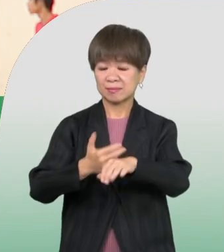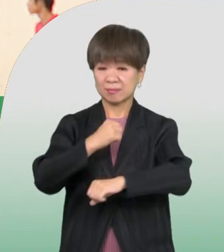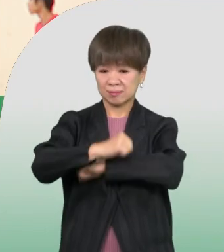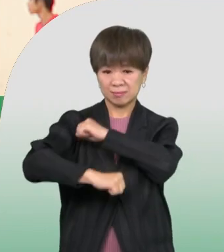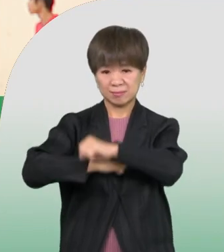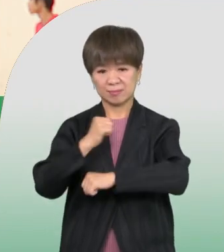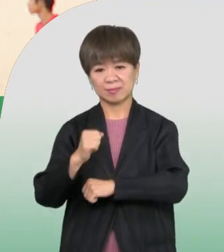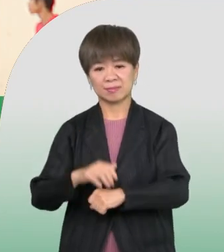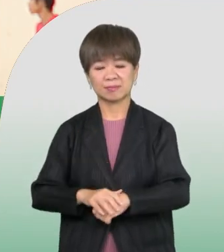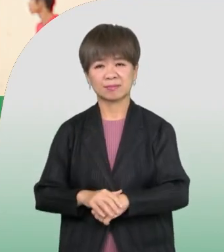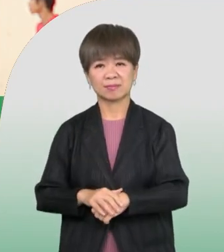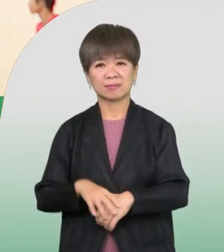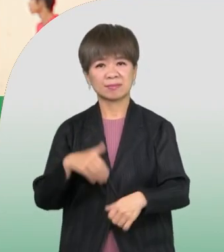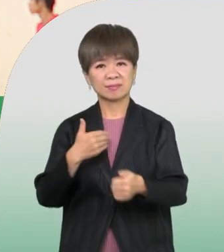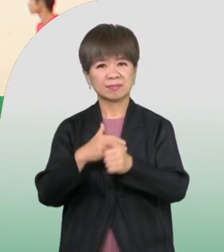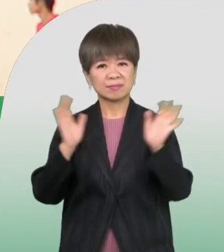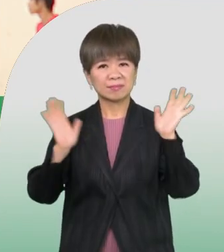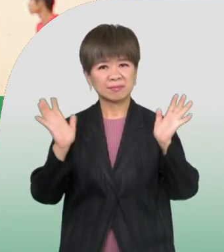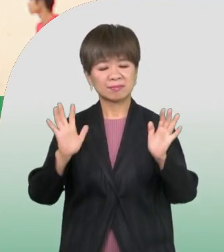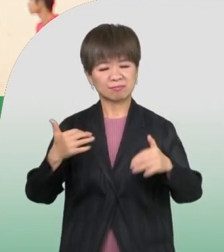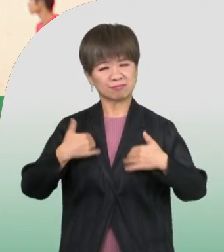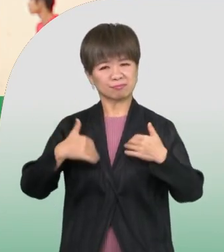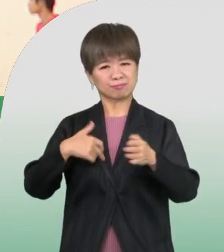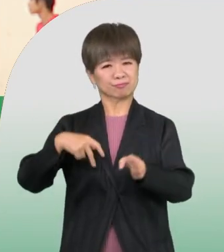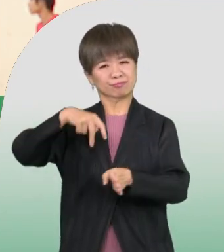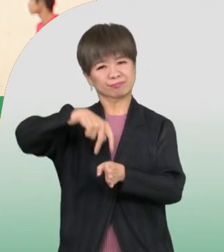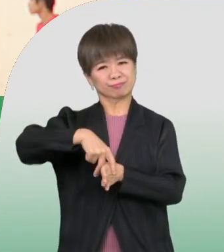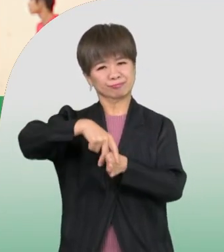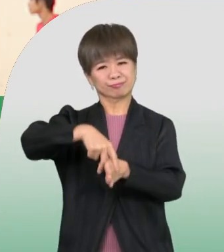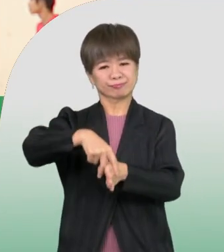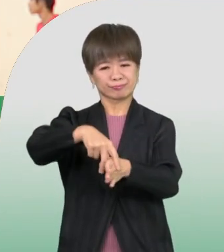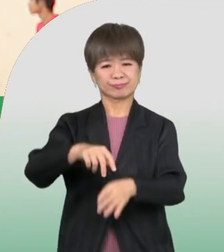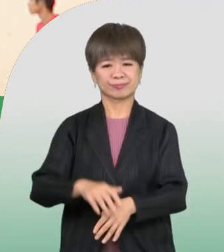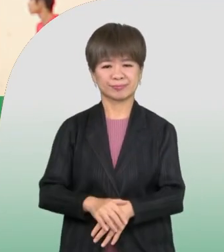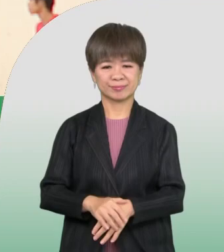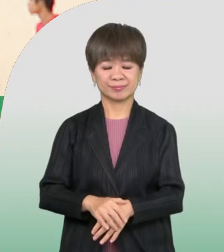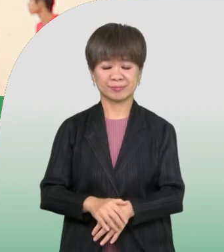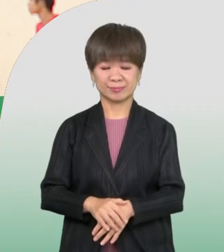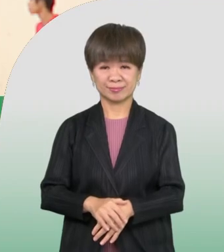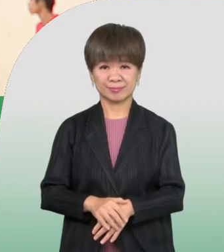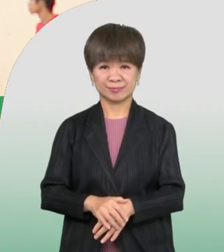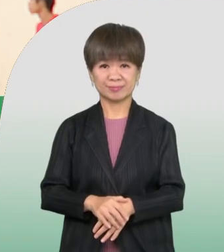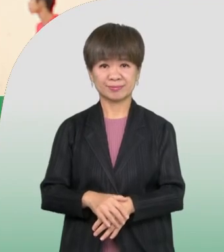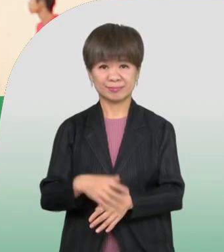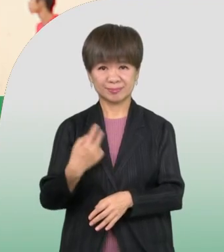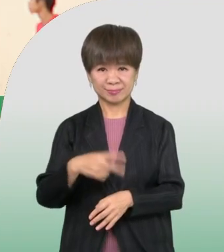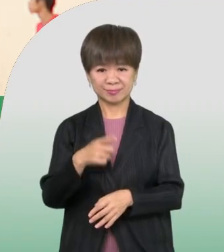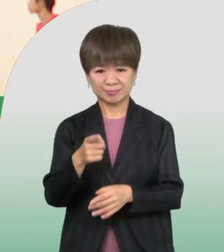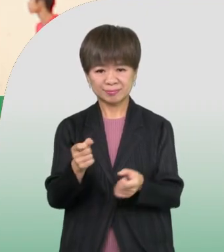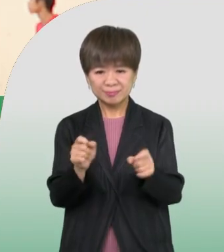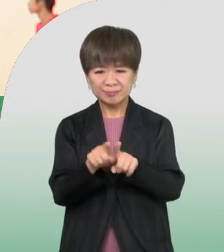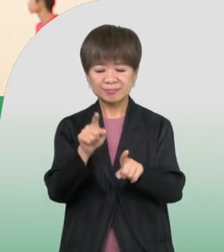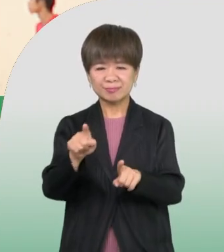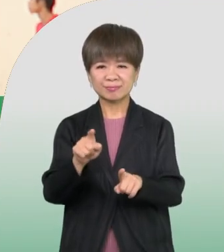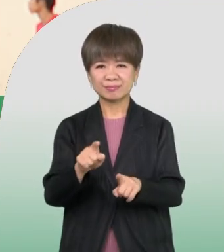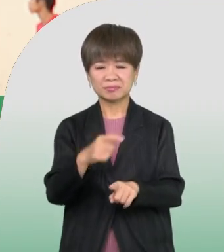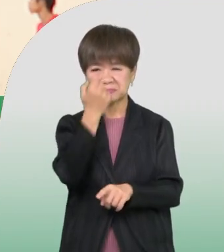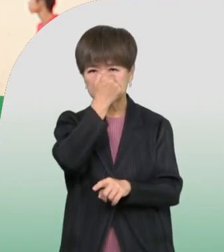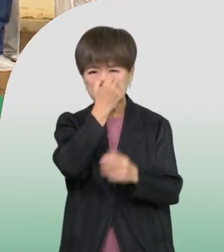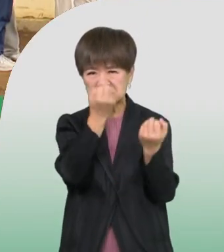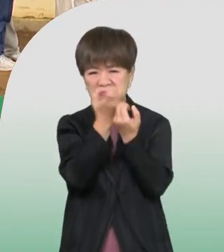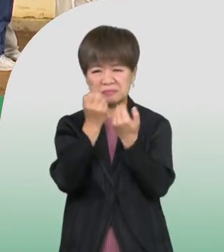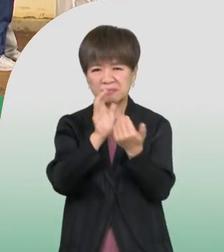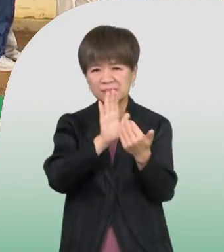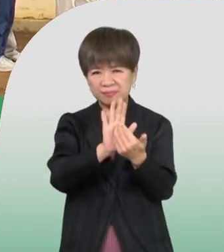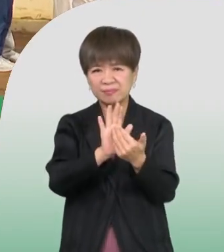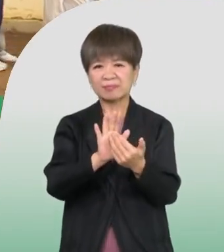子哦感受骑马的乐趣哦，那顺便在这边哈有接收到一些预防犯罪的宣